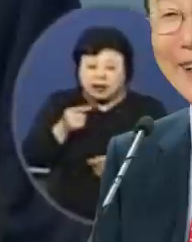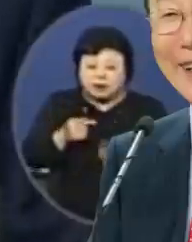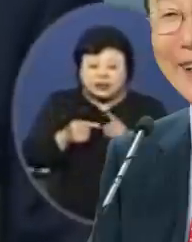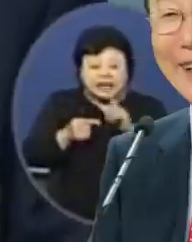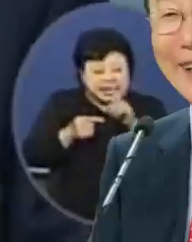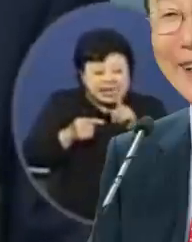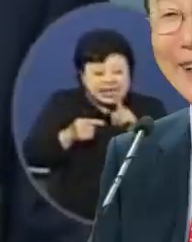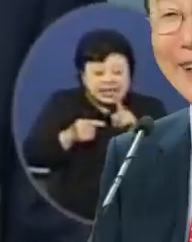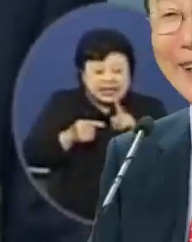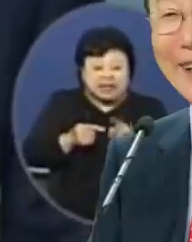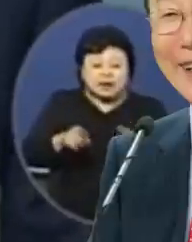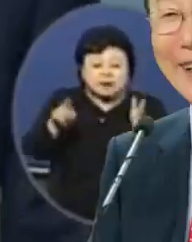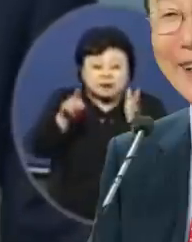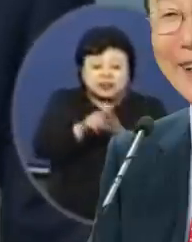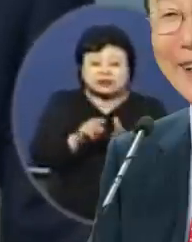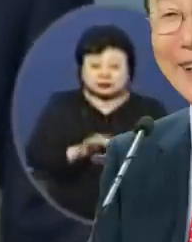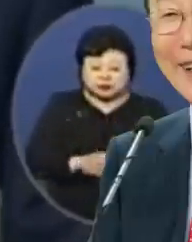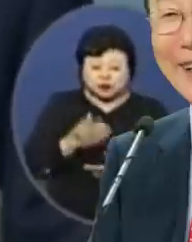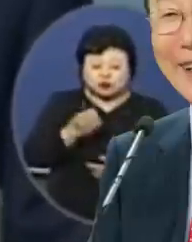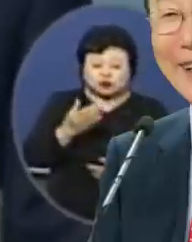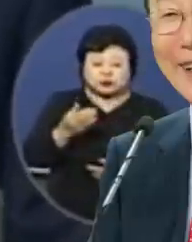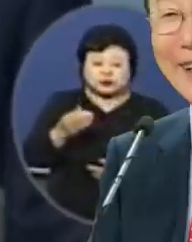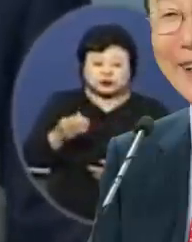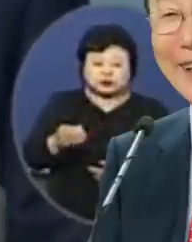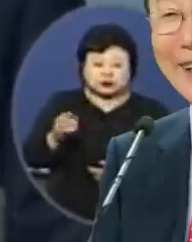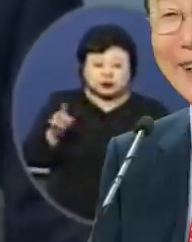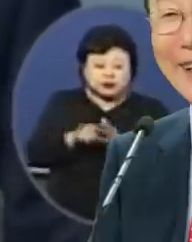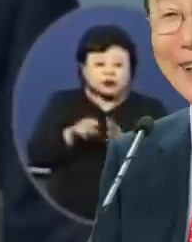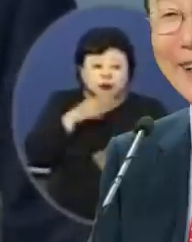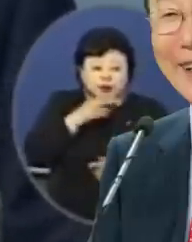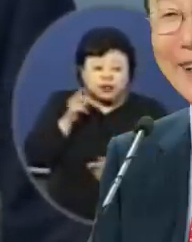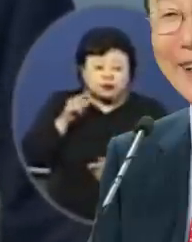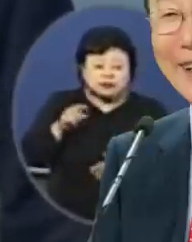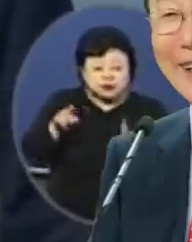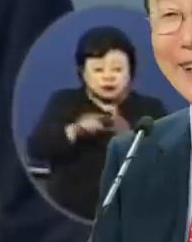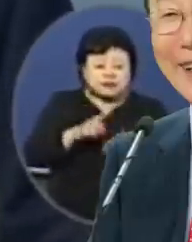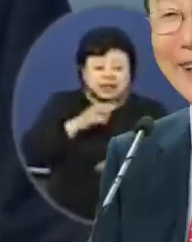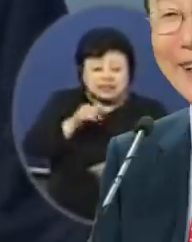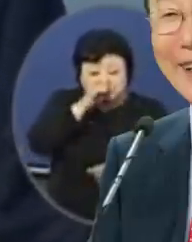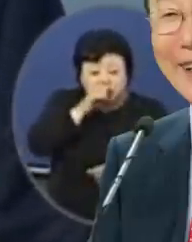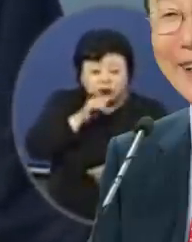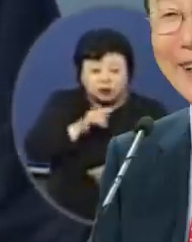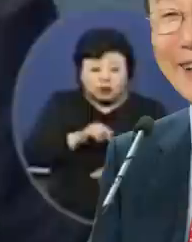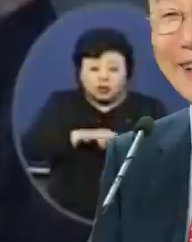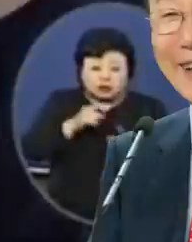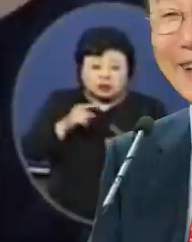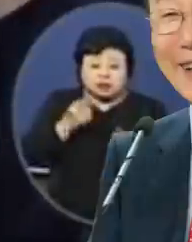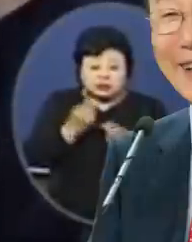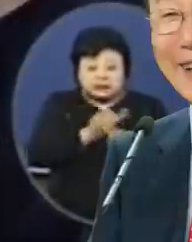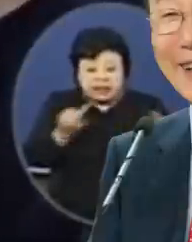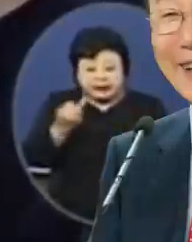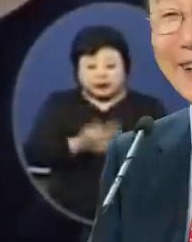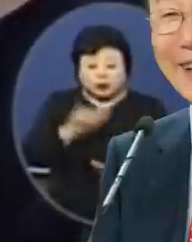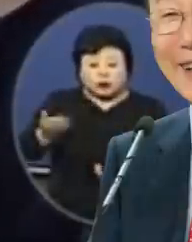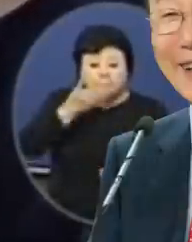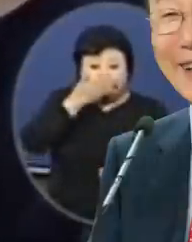충분하다. 99% 불신앙하고 1% 믿음만 있어도 산이 옮겨간다고 말했었습니다. 한번